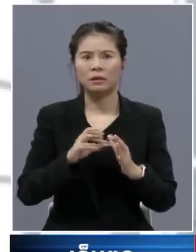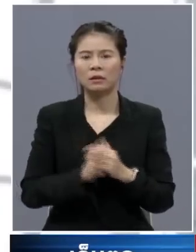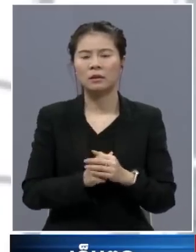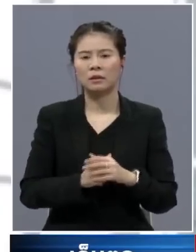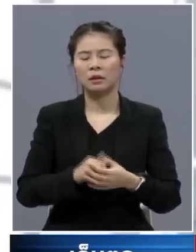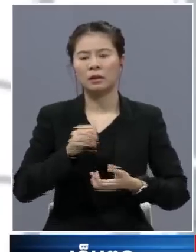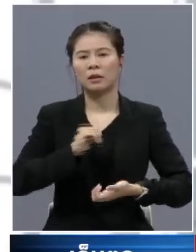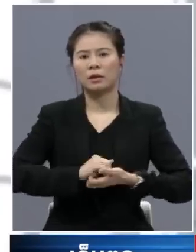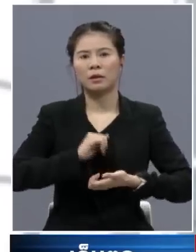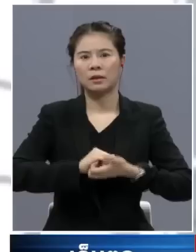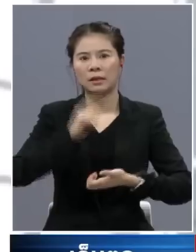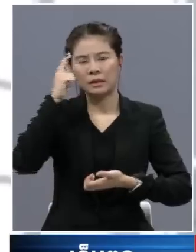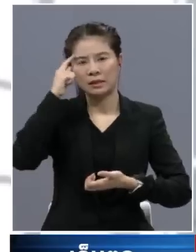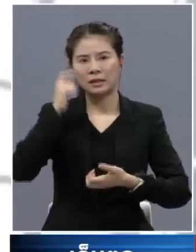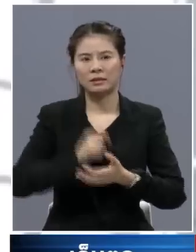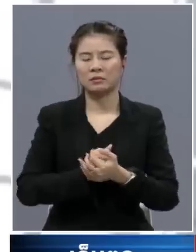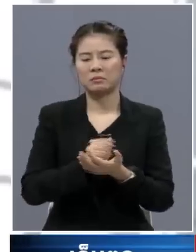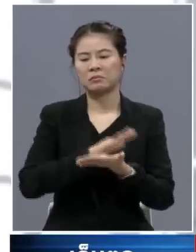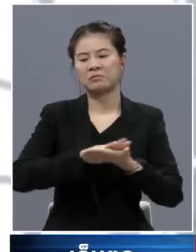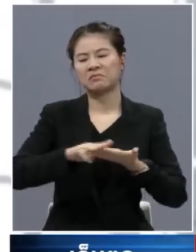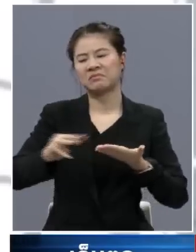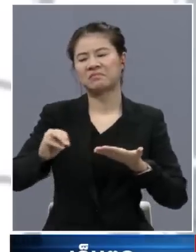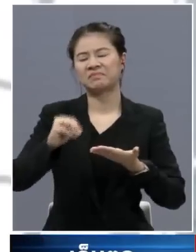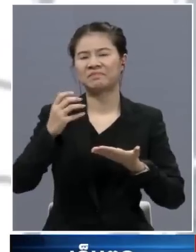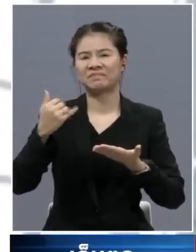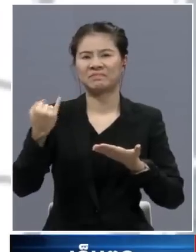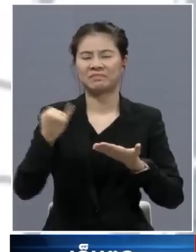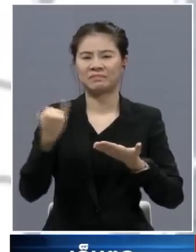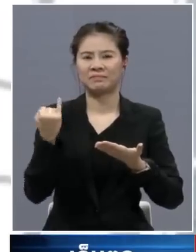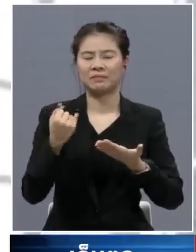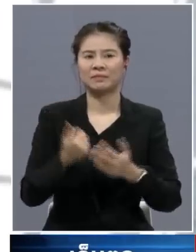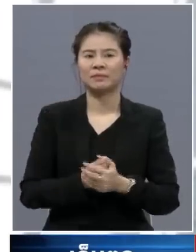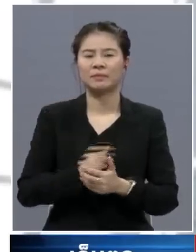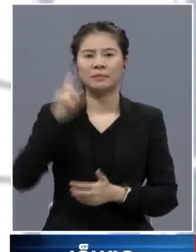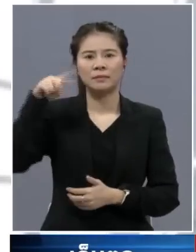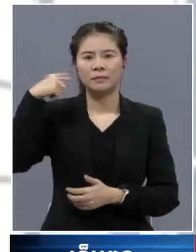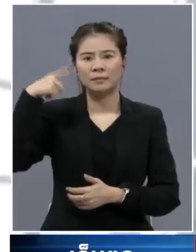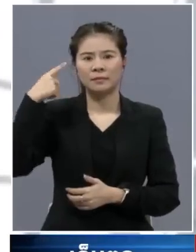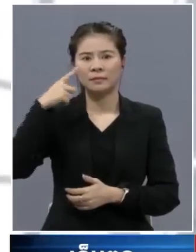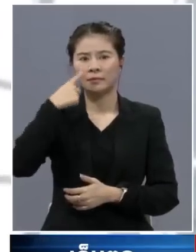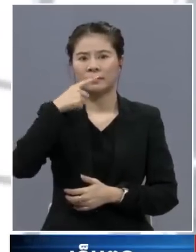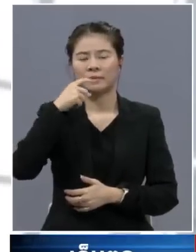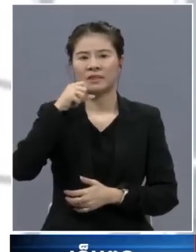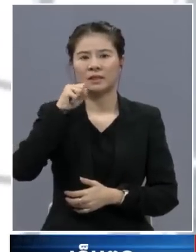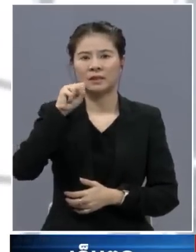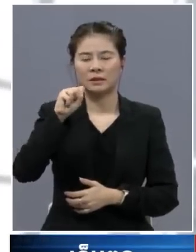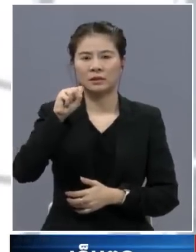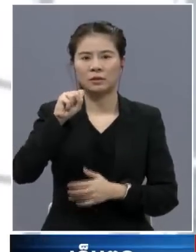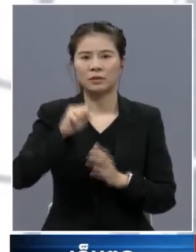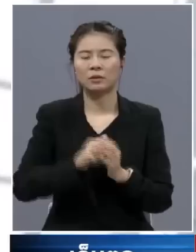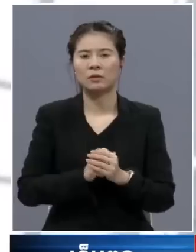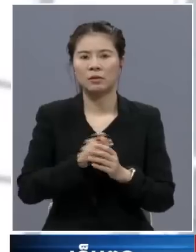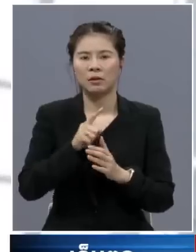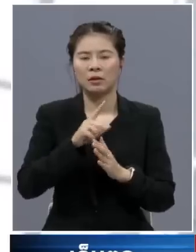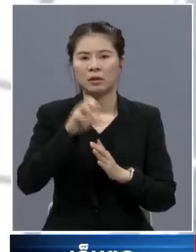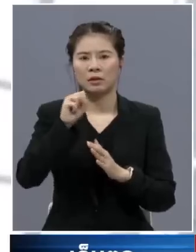วมด้วยคิดว่าเสียมารยาทในวงนี้คุณหญิงสุดารัตน์ไปร่วมด้วยนะคุณหมอชลนาถฝากให้คุ